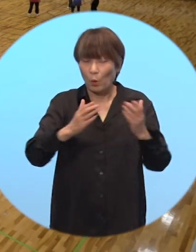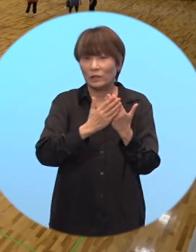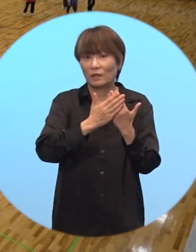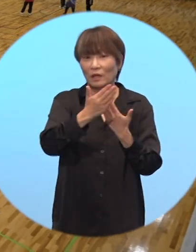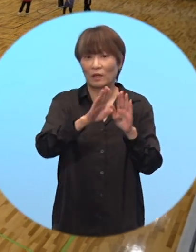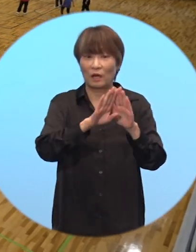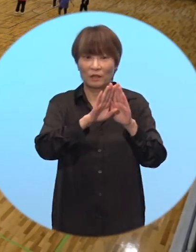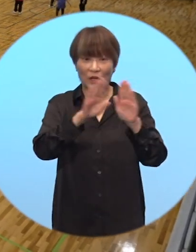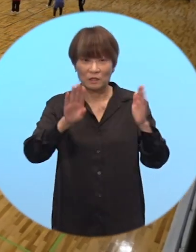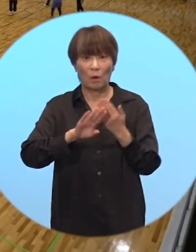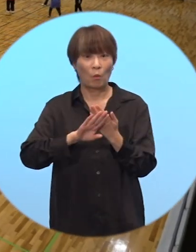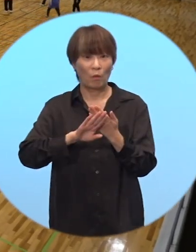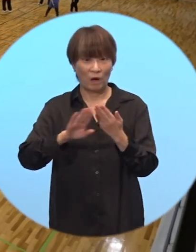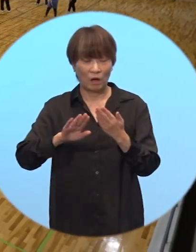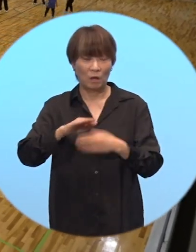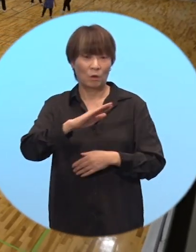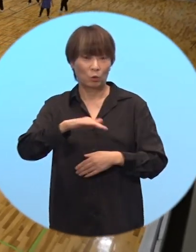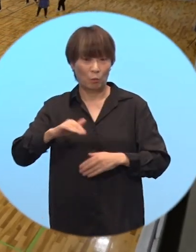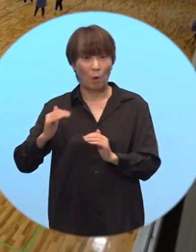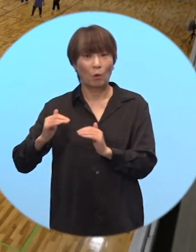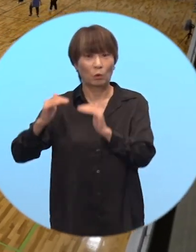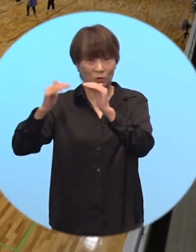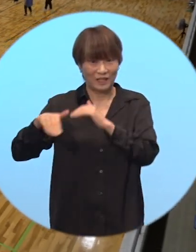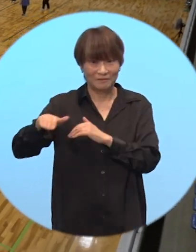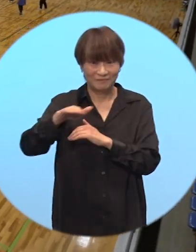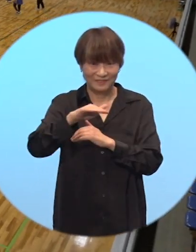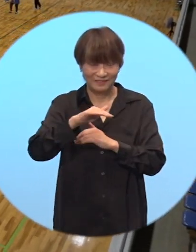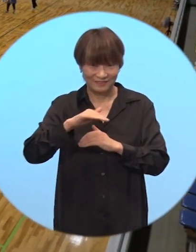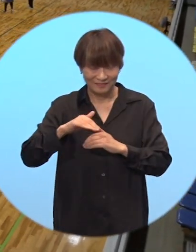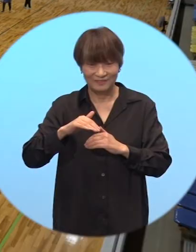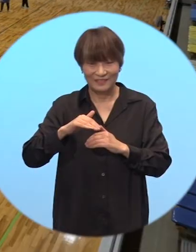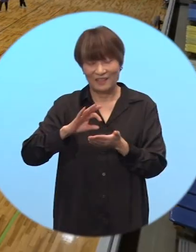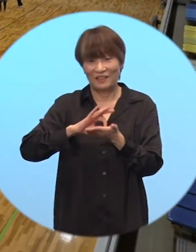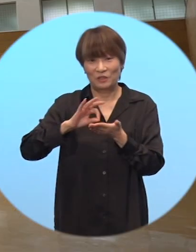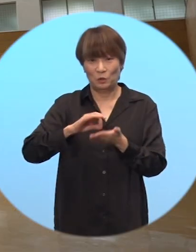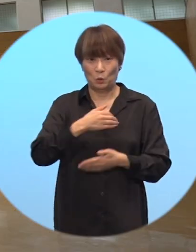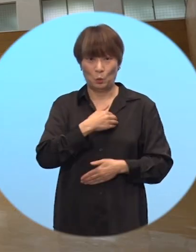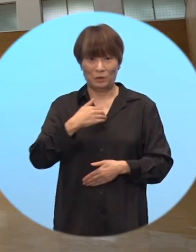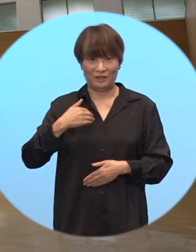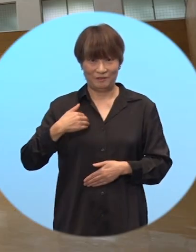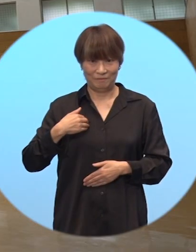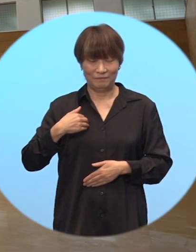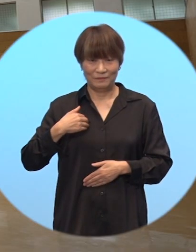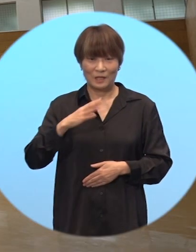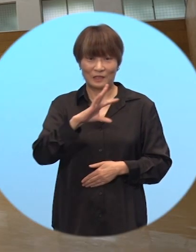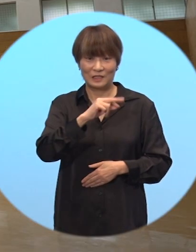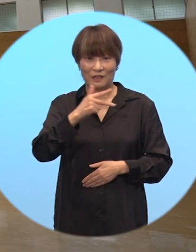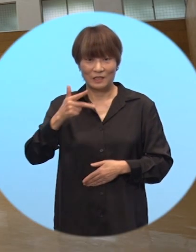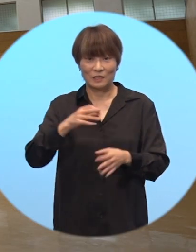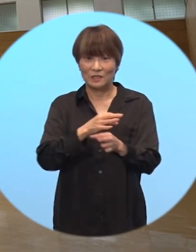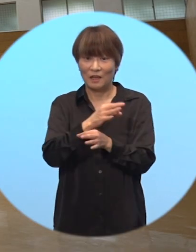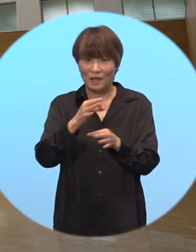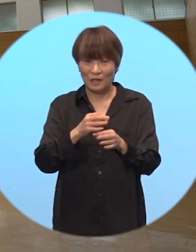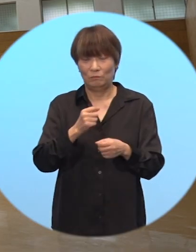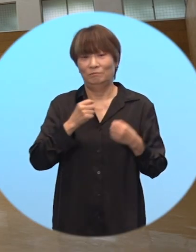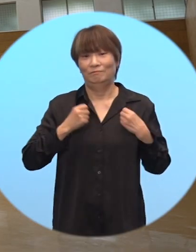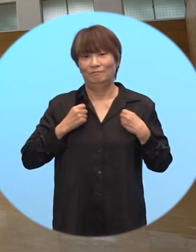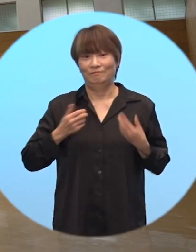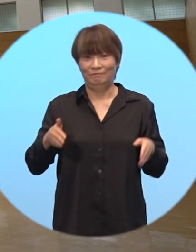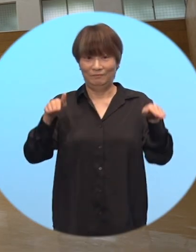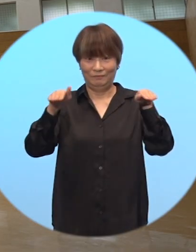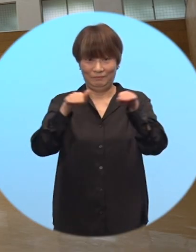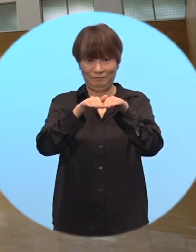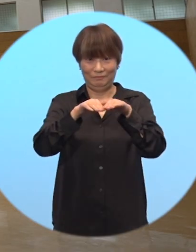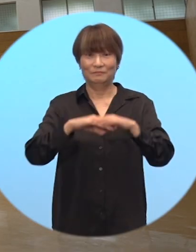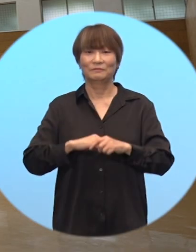め、子どもから大人までどなたでも利用可能な金沢市営の体育館です。